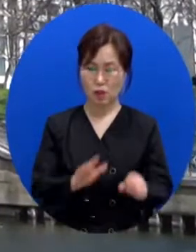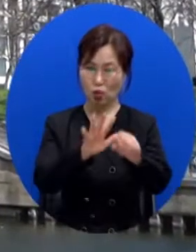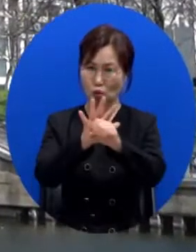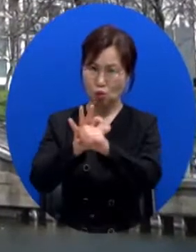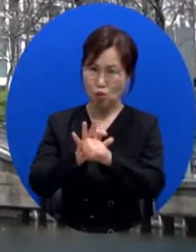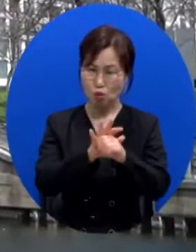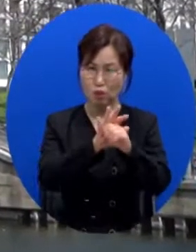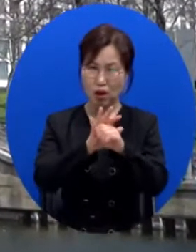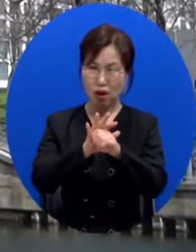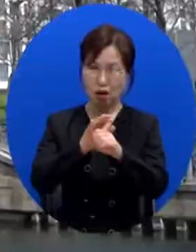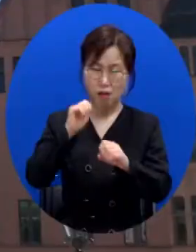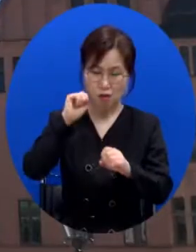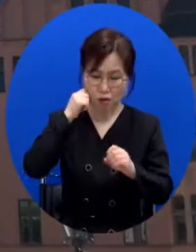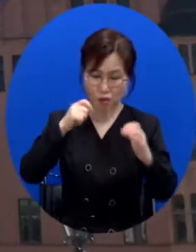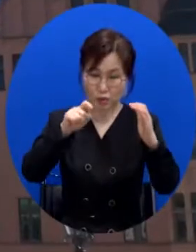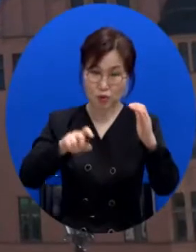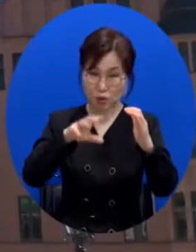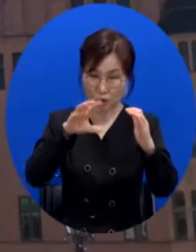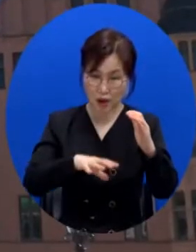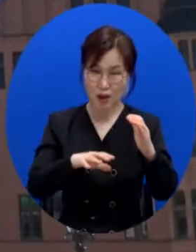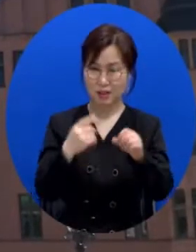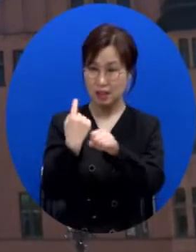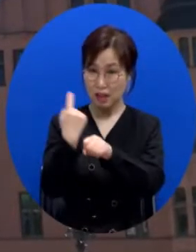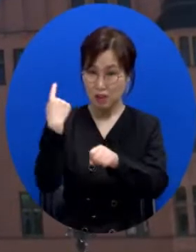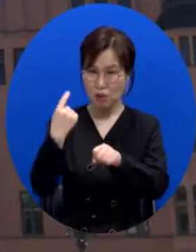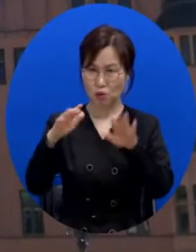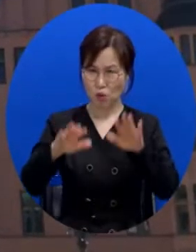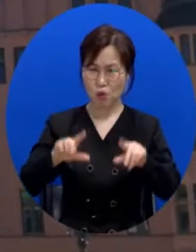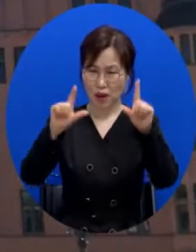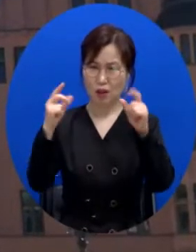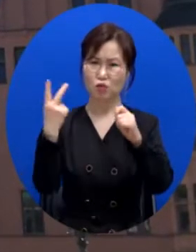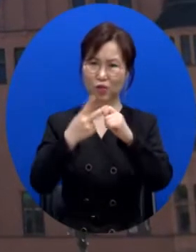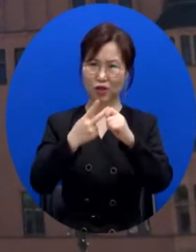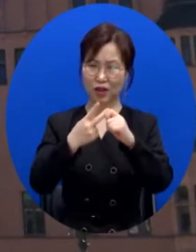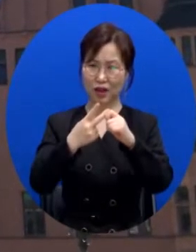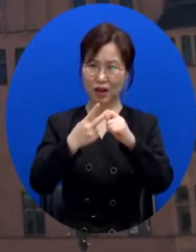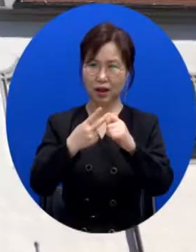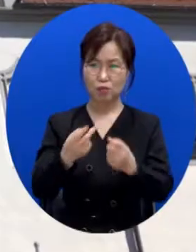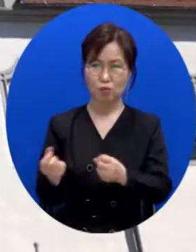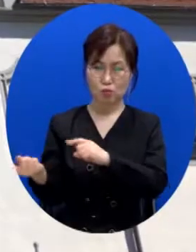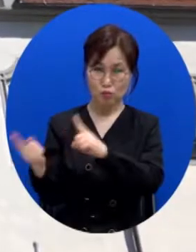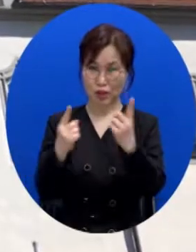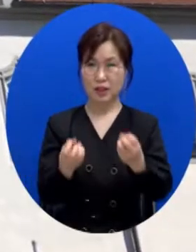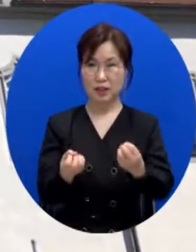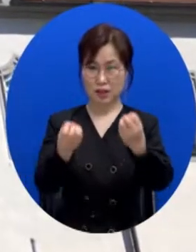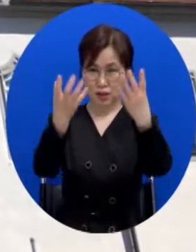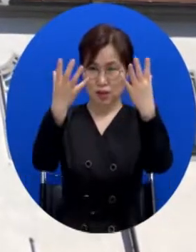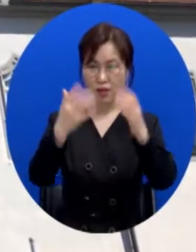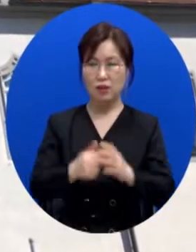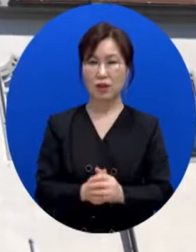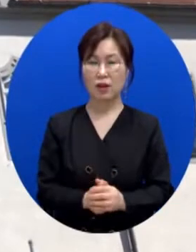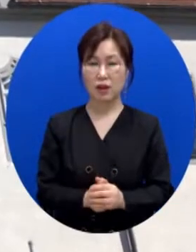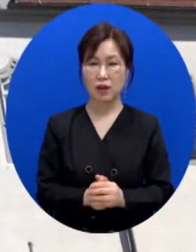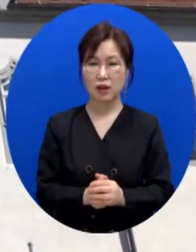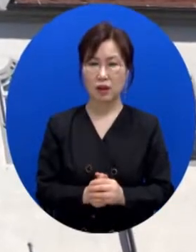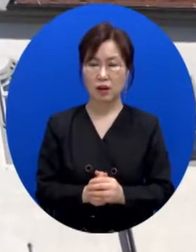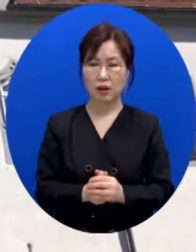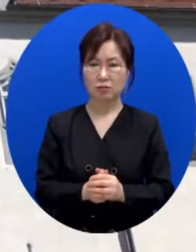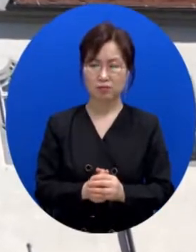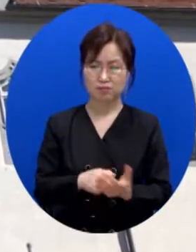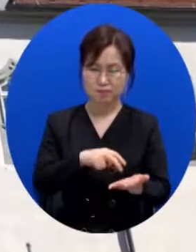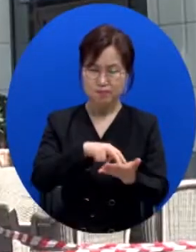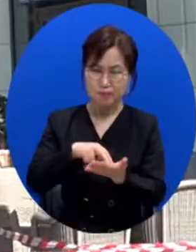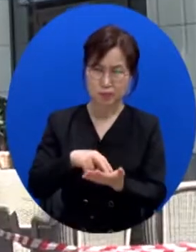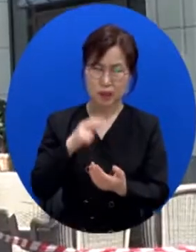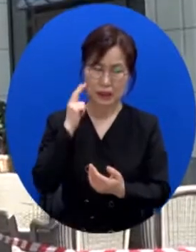코로나19 위기 속에서 맞이한 두 번째 부활절. 지난해 독일 종교개혁의 성지 비텐베르크에 쓸쓸했던 모습만큼이나